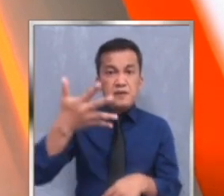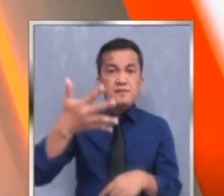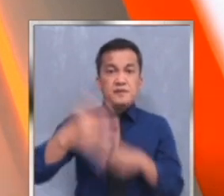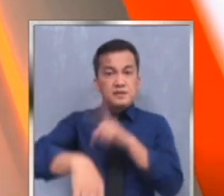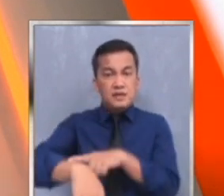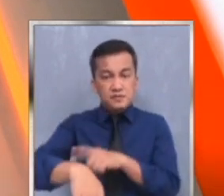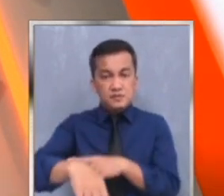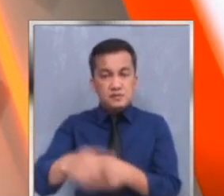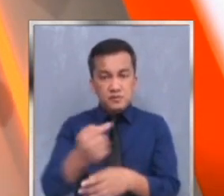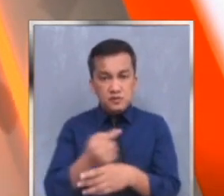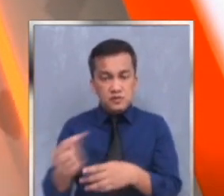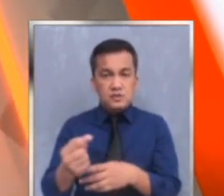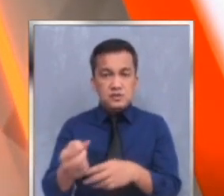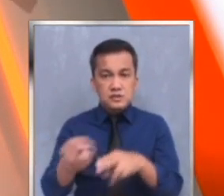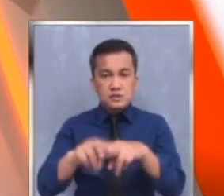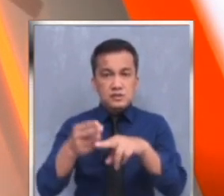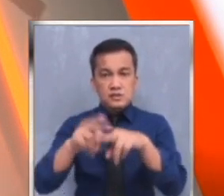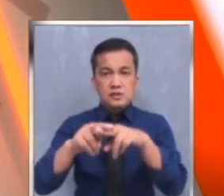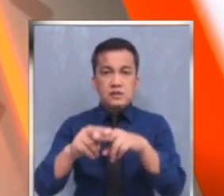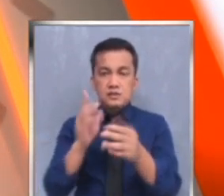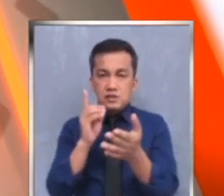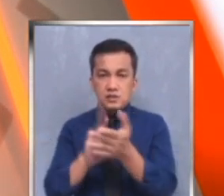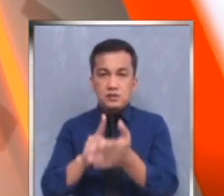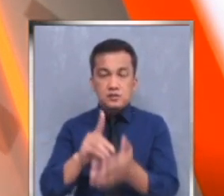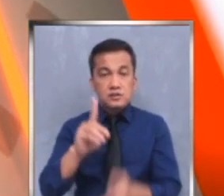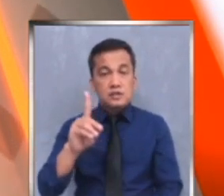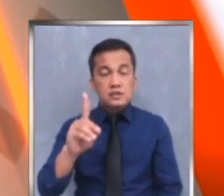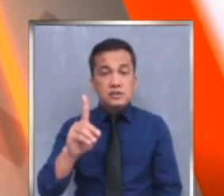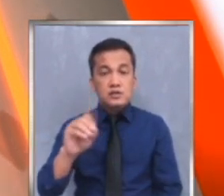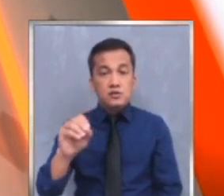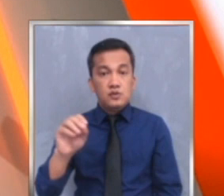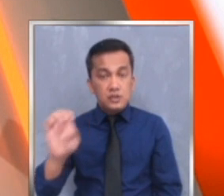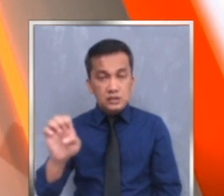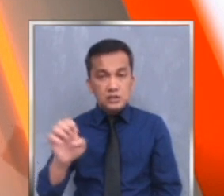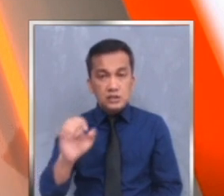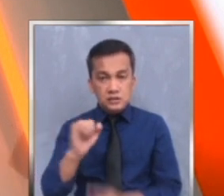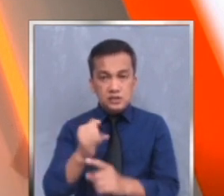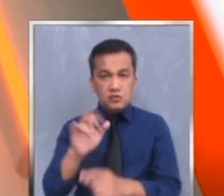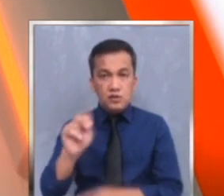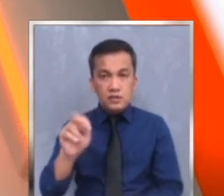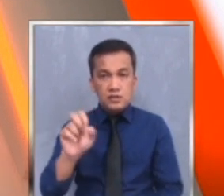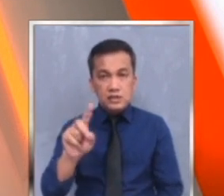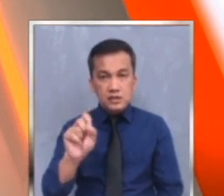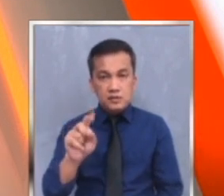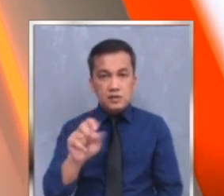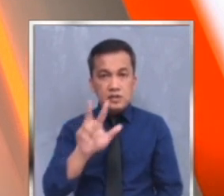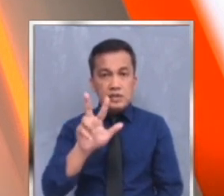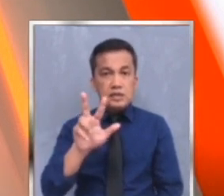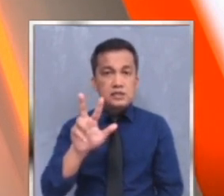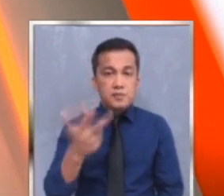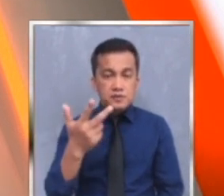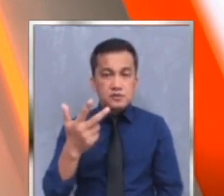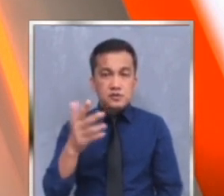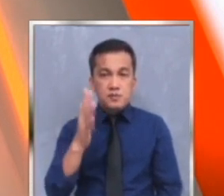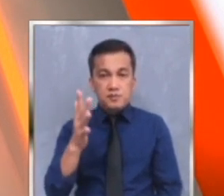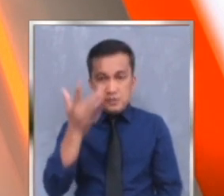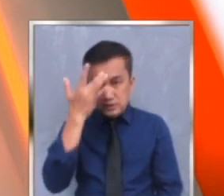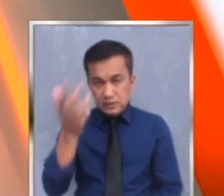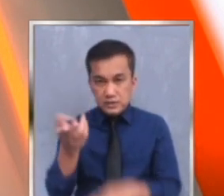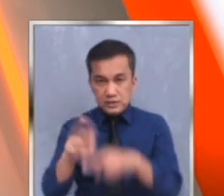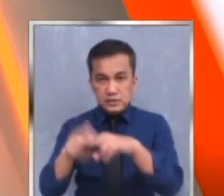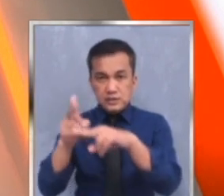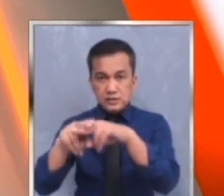datos ng Department of Energy as of January 11, 3 pesos and 50 centavos na ang total net increase sa kada litro ng